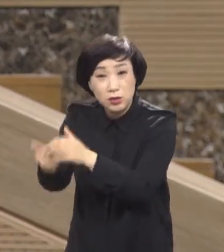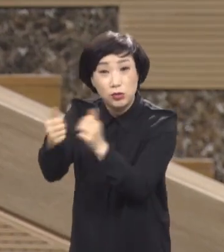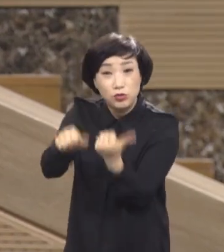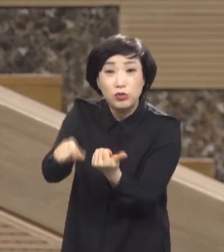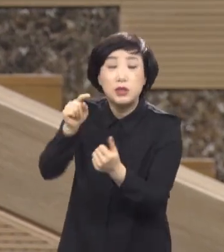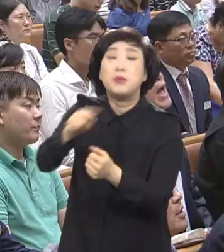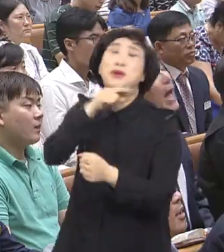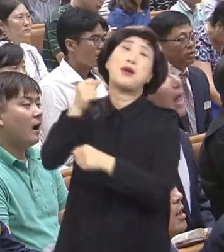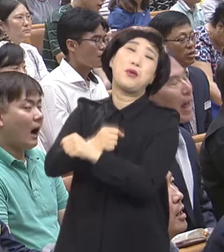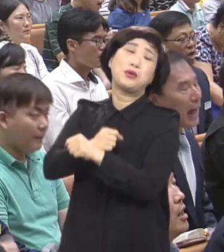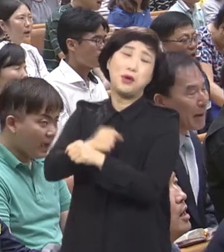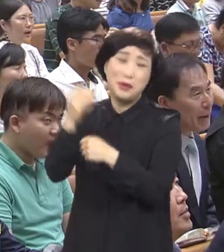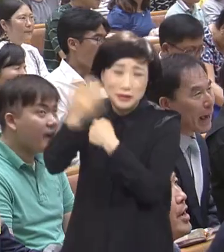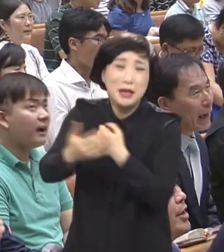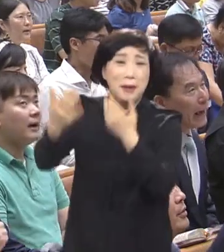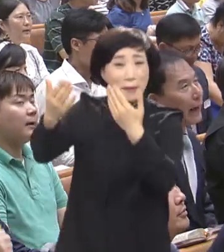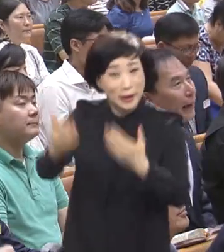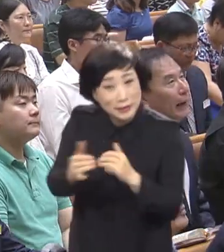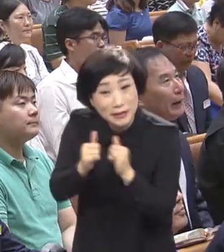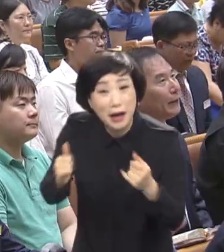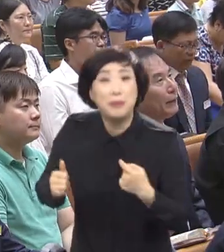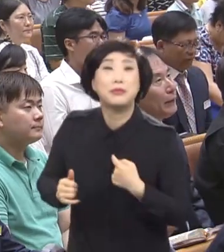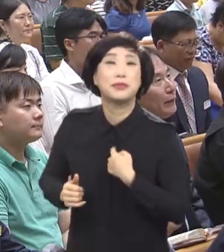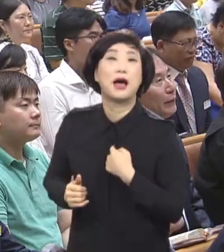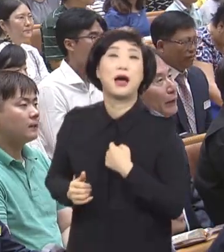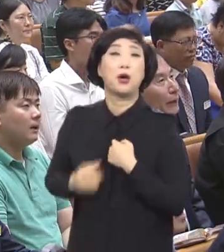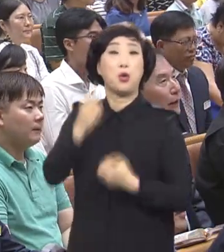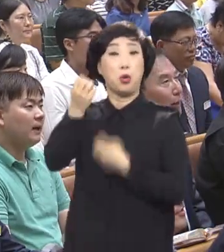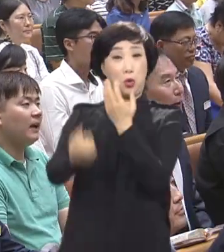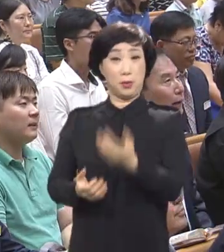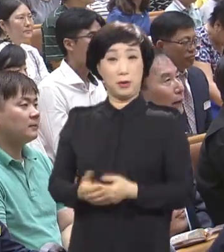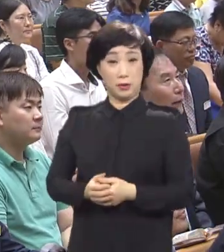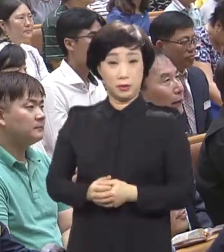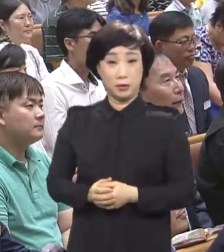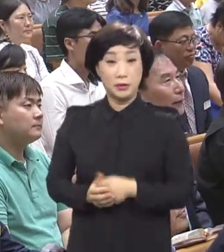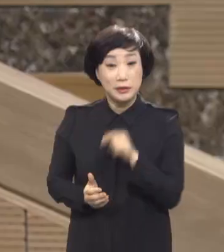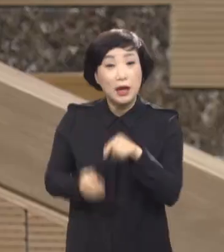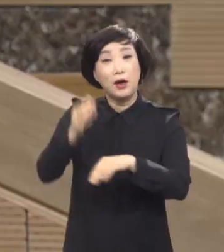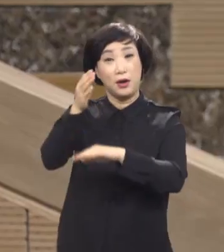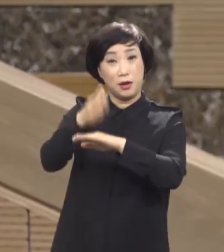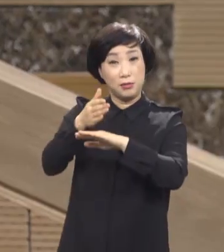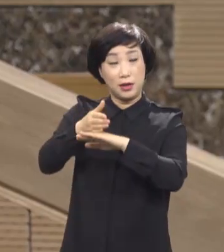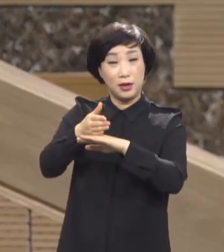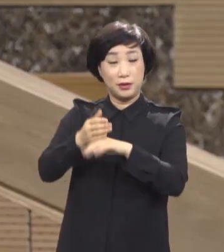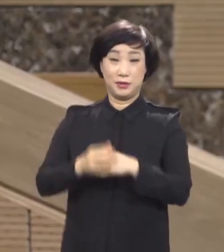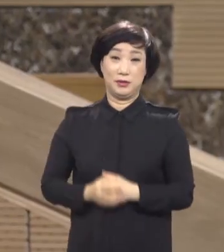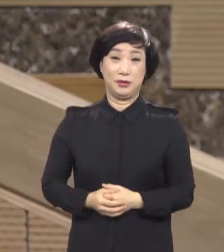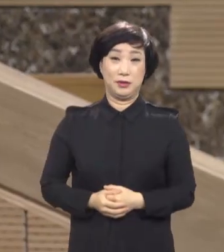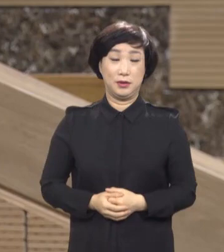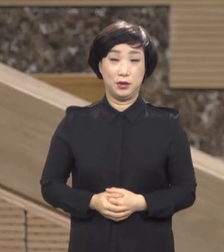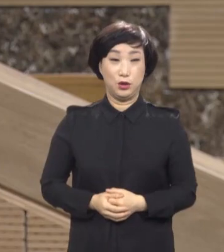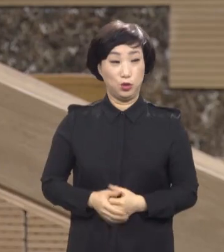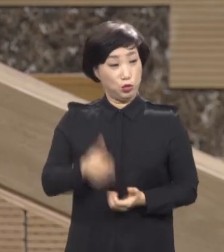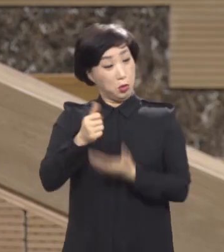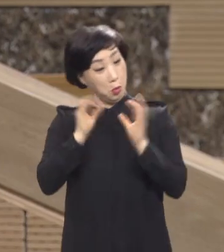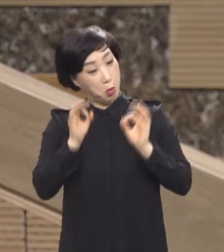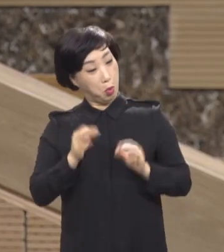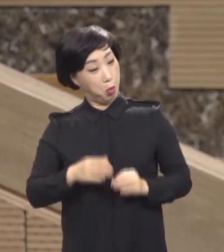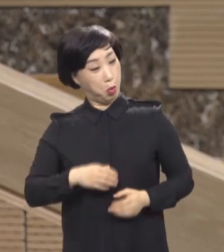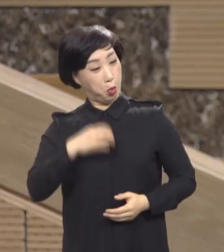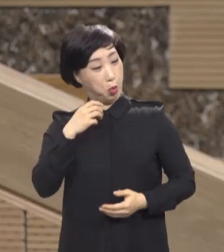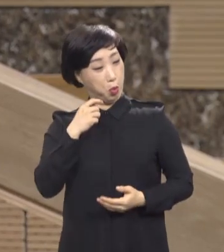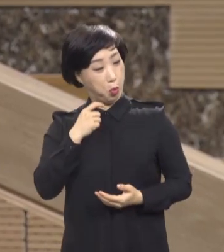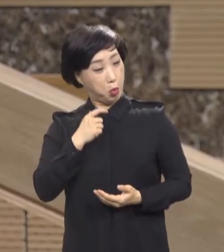은혜요 은혜요 주님이 감동하시겠죠